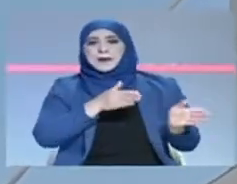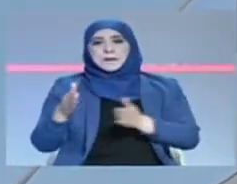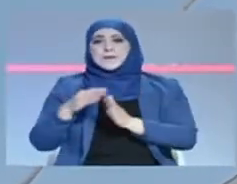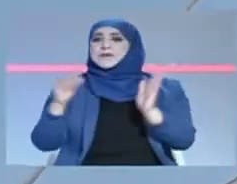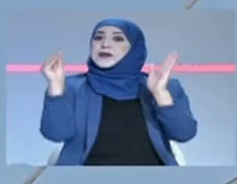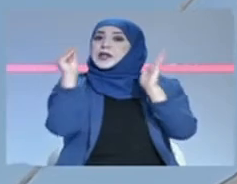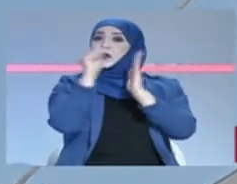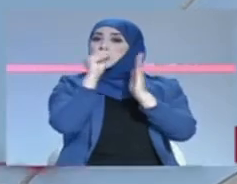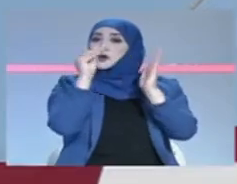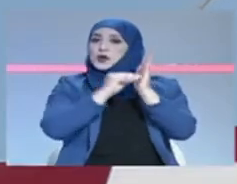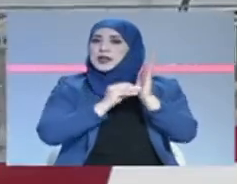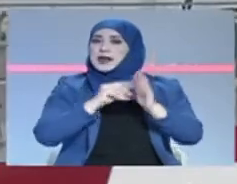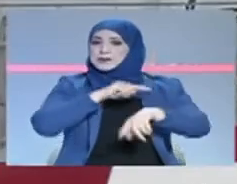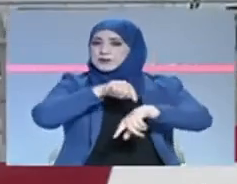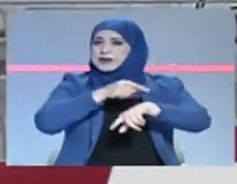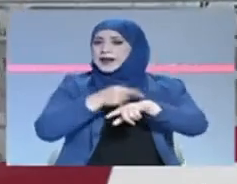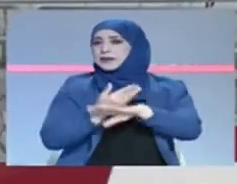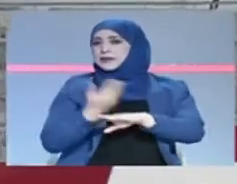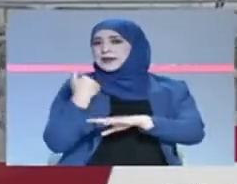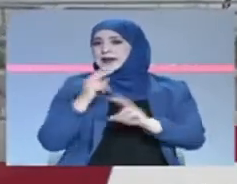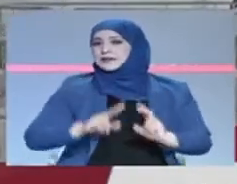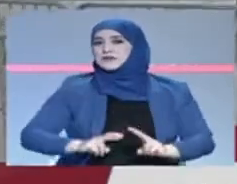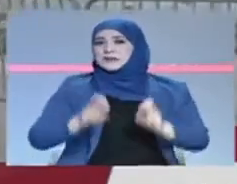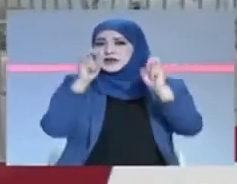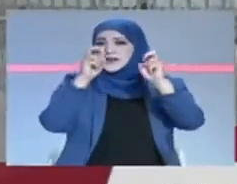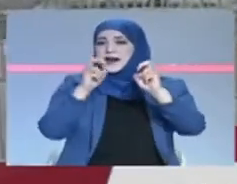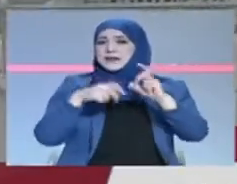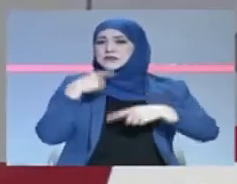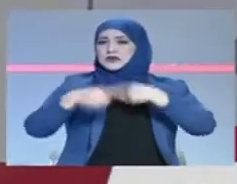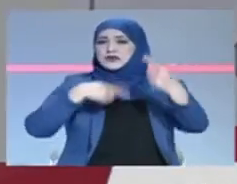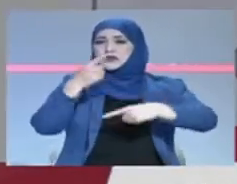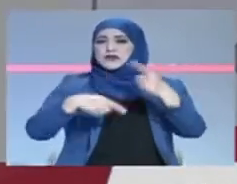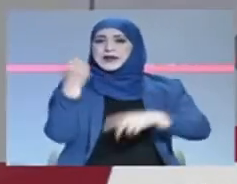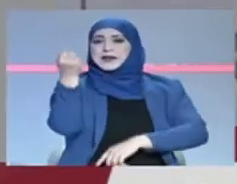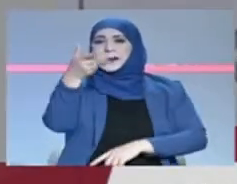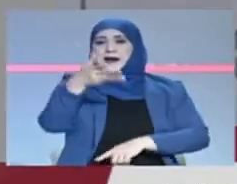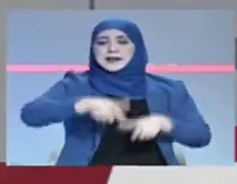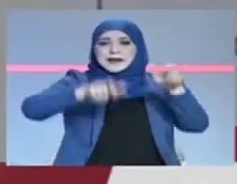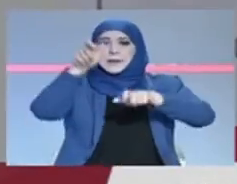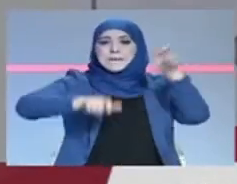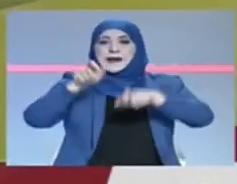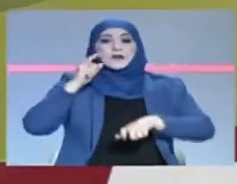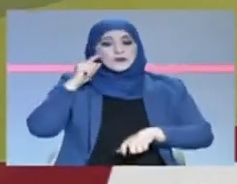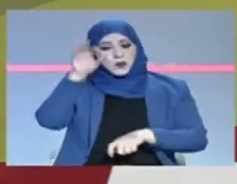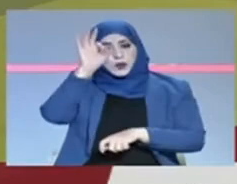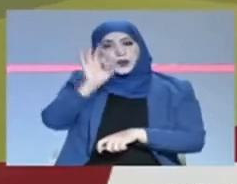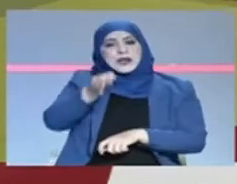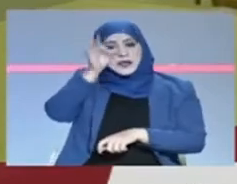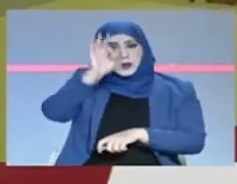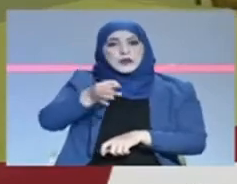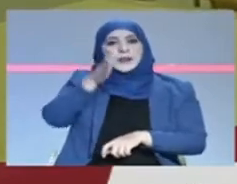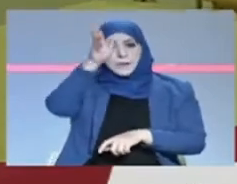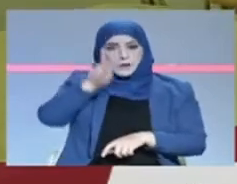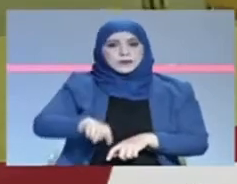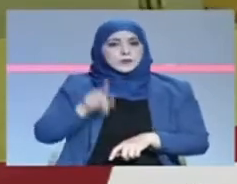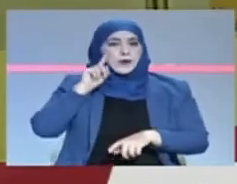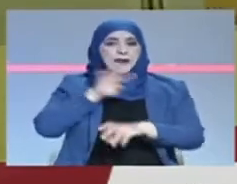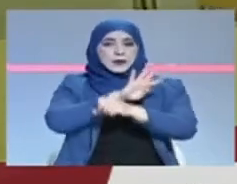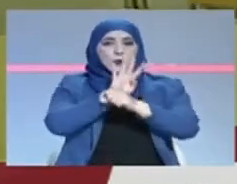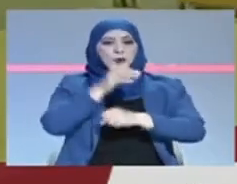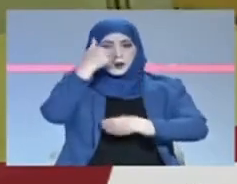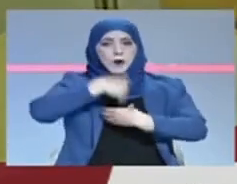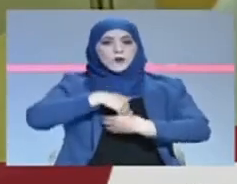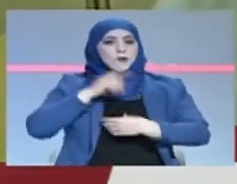سجل في الساعات الأخيرة ارتفاع مستمر لعدد الحالات المؤكدة الحاملة لفيروس كورونا،